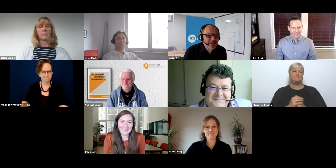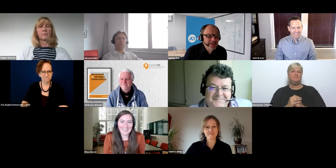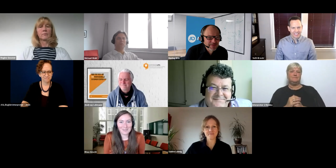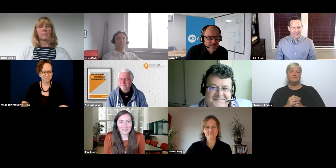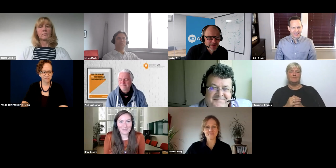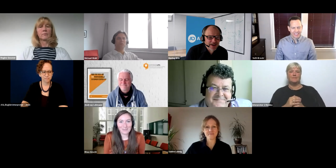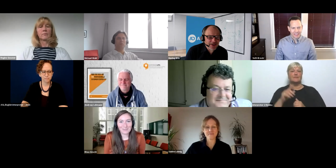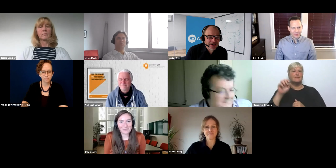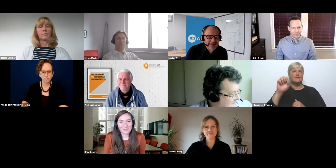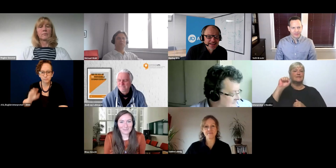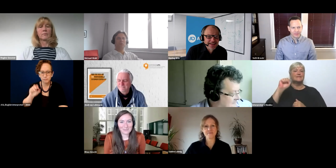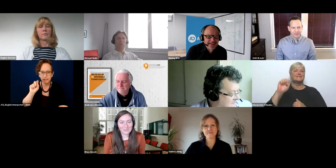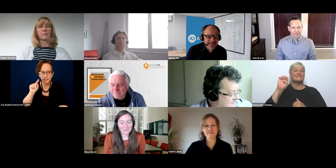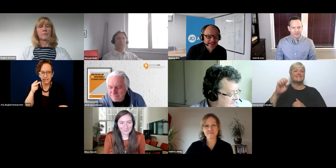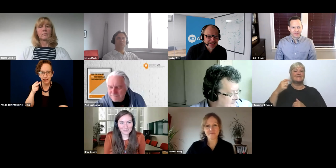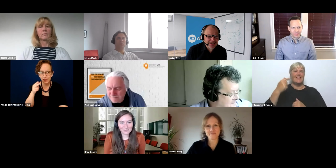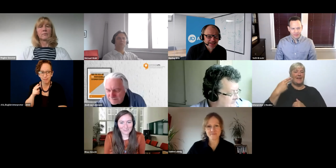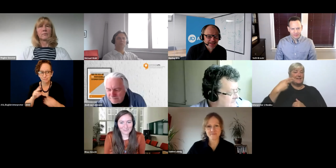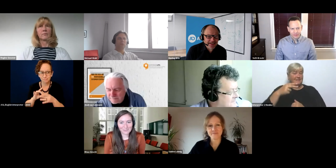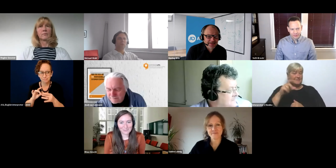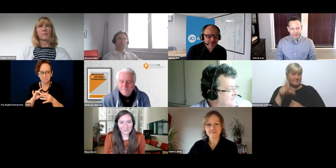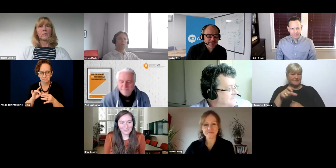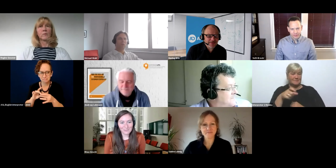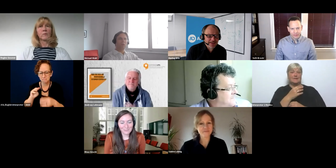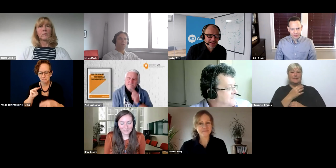Seth, auch an dich,